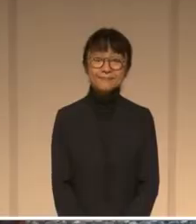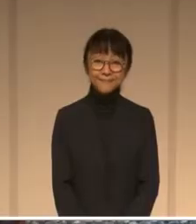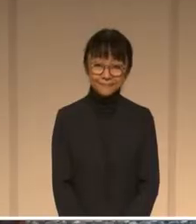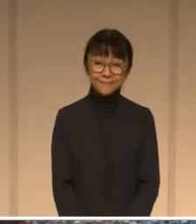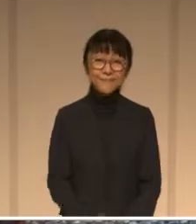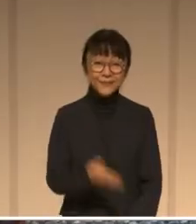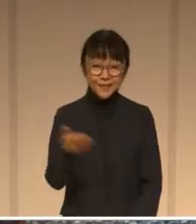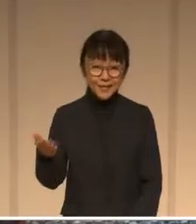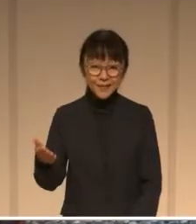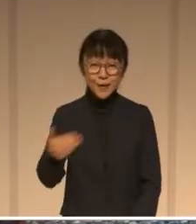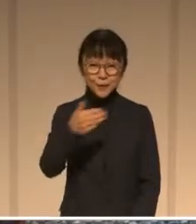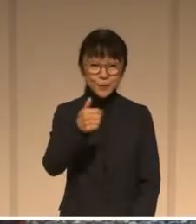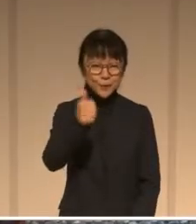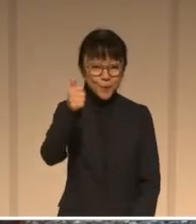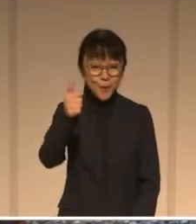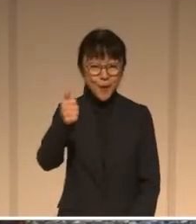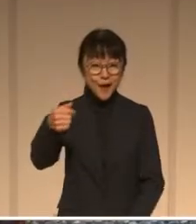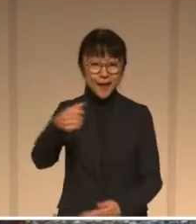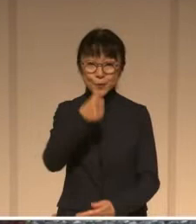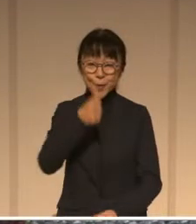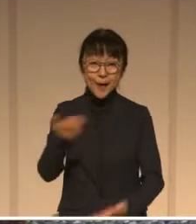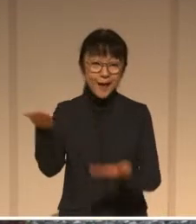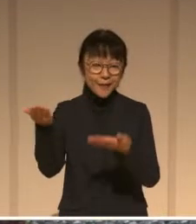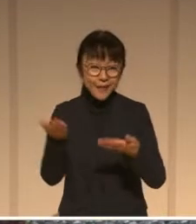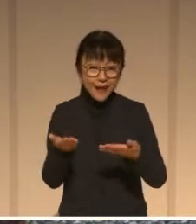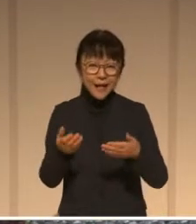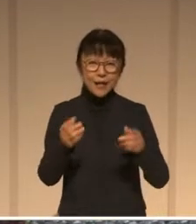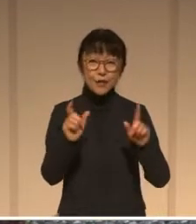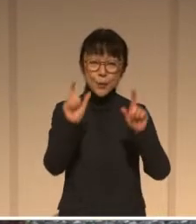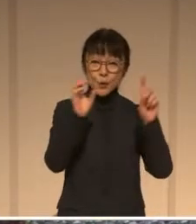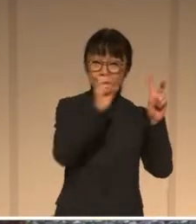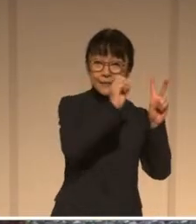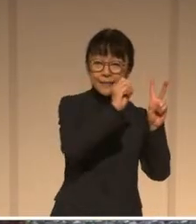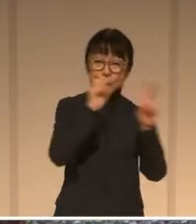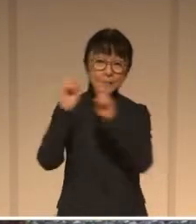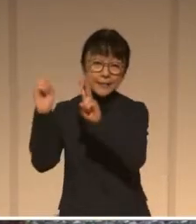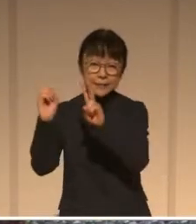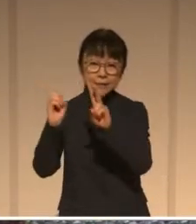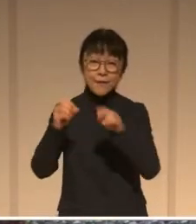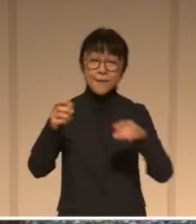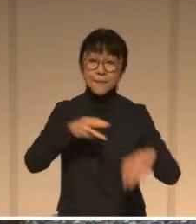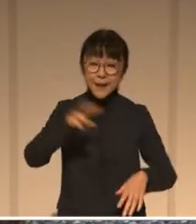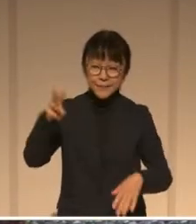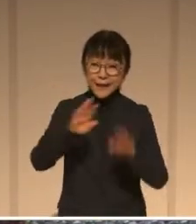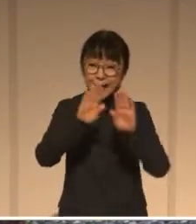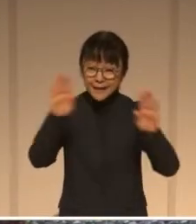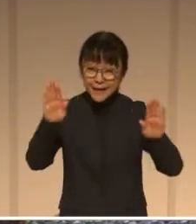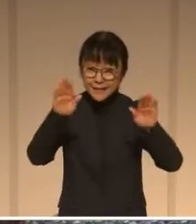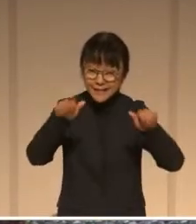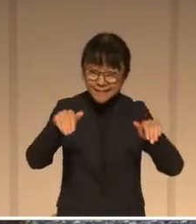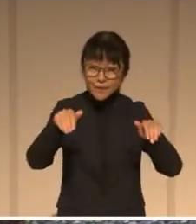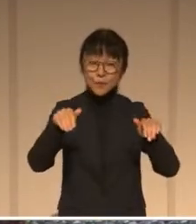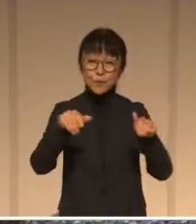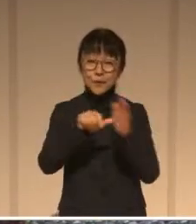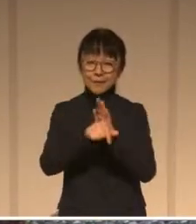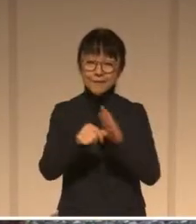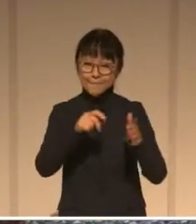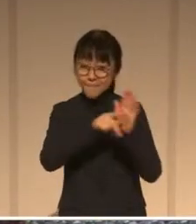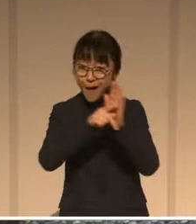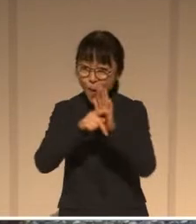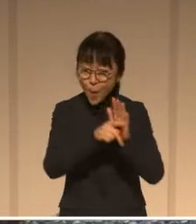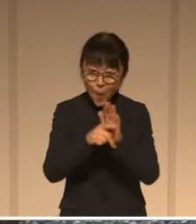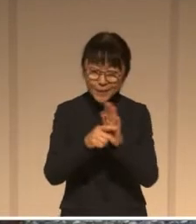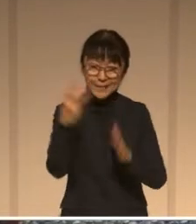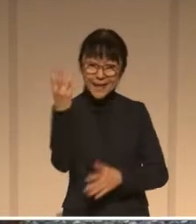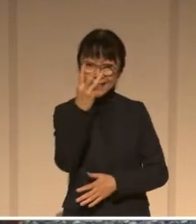それではあ口調からもご紹介がありましたが tokyo 2020パラリンピック開会式で素晴らしいパフォーマンスを見せてくださった